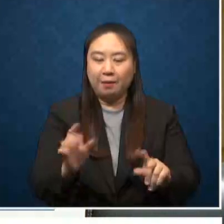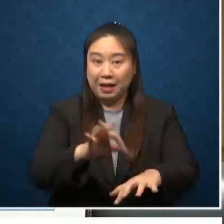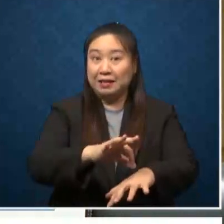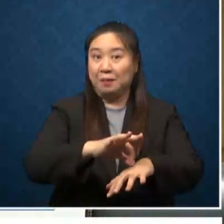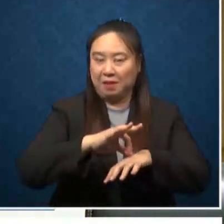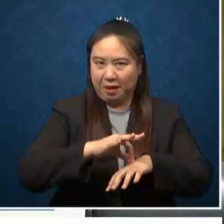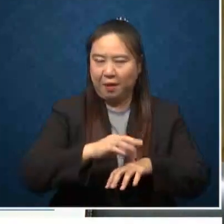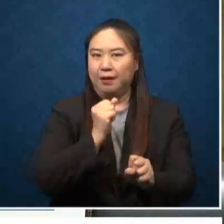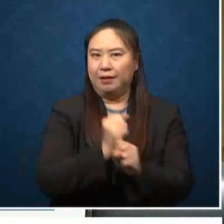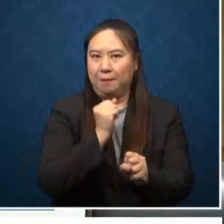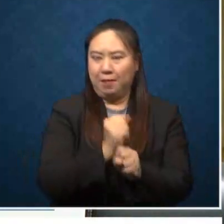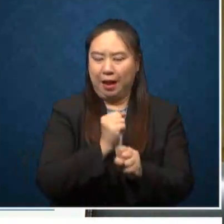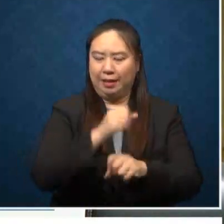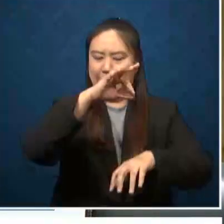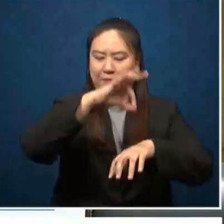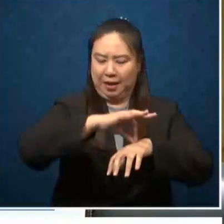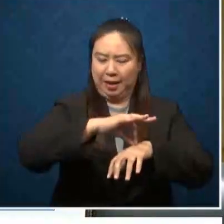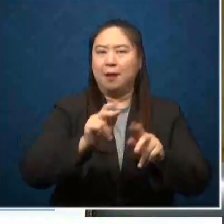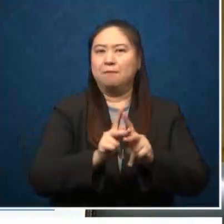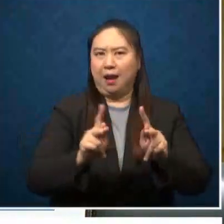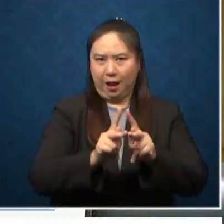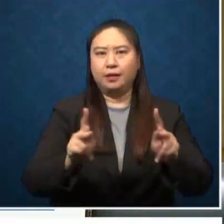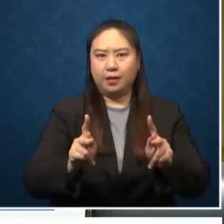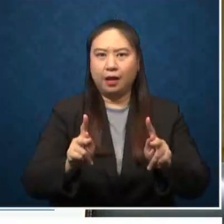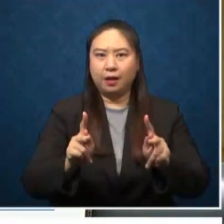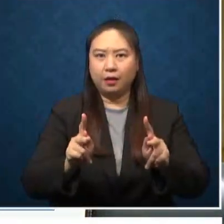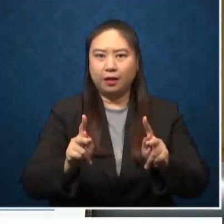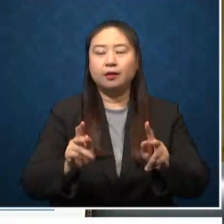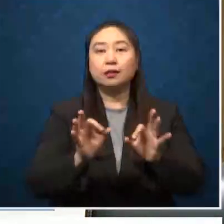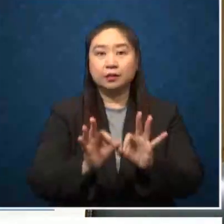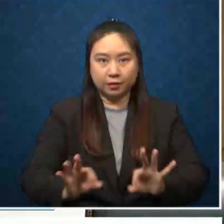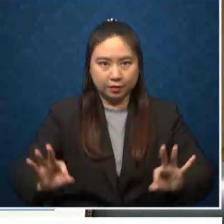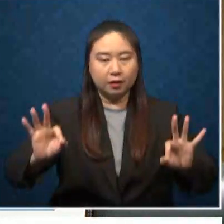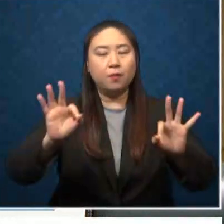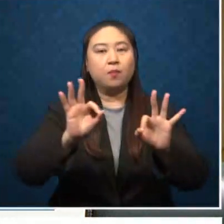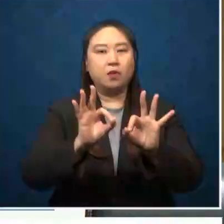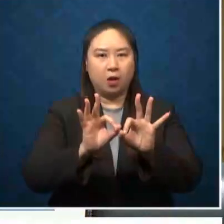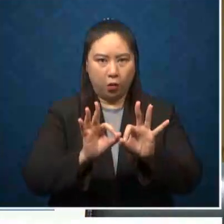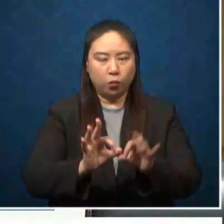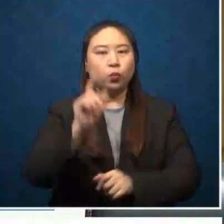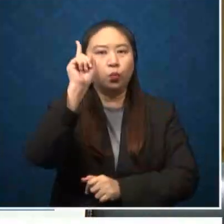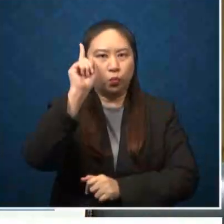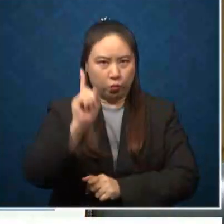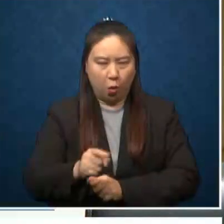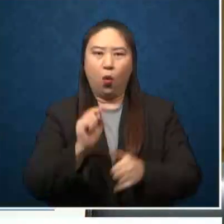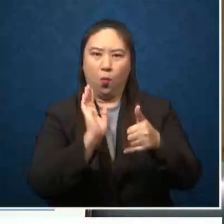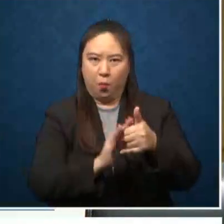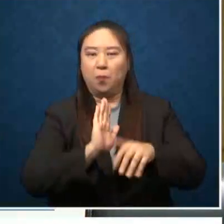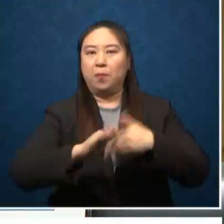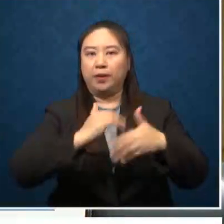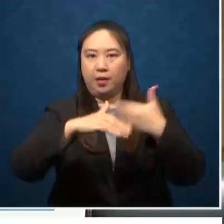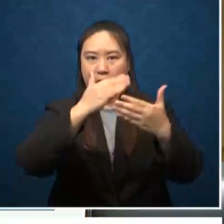ทำงานในตำแหน่งของกรรมการหมู่บ้านมีความจำเป็นอย่างยิ่งที่จะต้องได้รับการพัฒนา